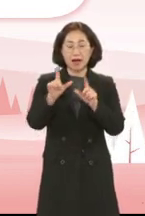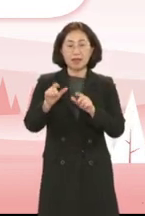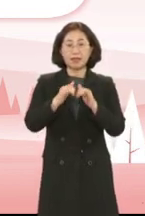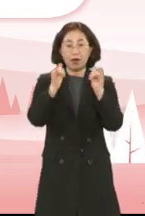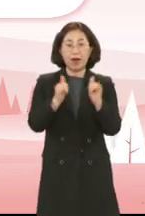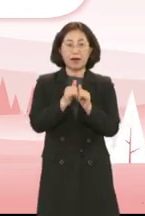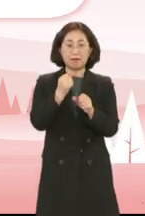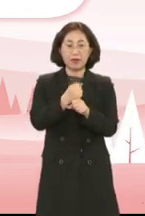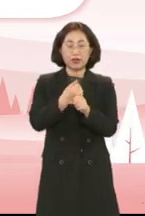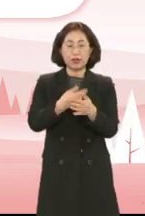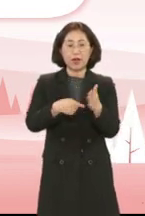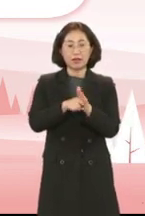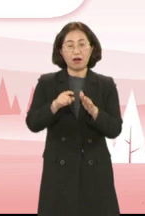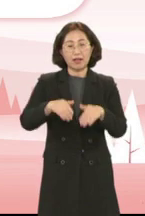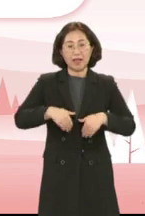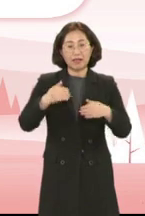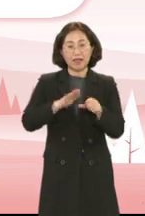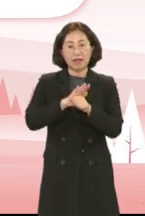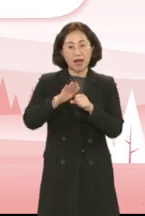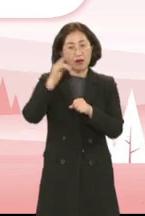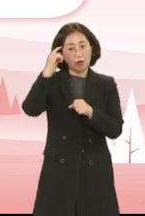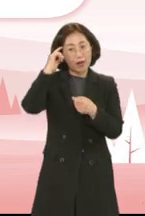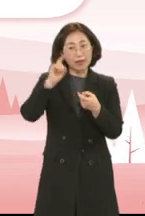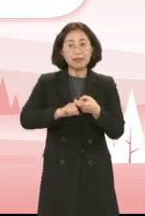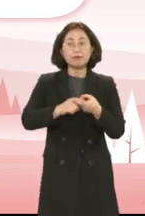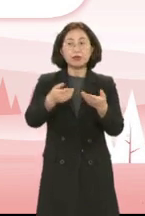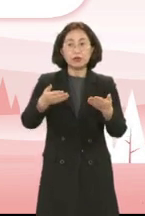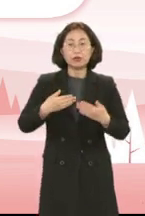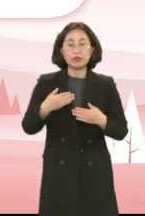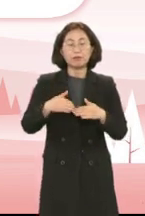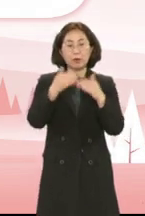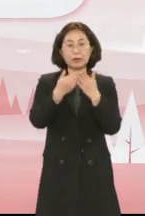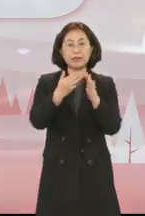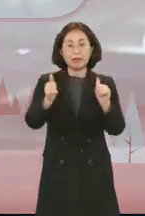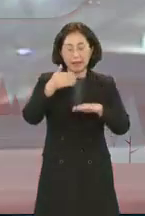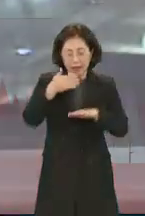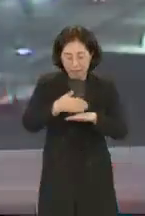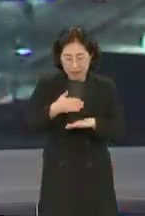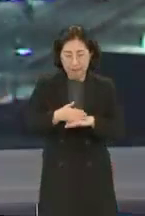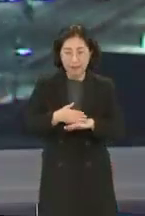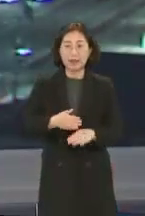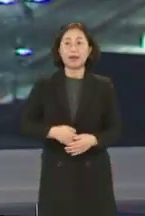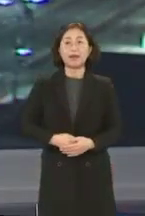위해 따뜻한 관심을 보내주신 모든 분들께 감사드립니다.